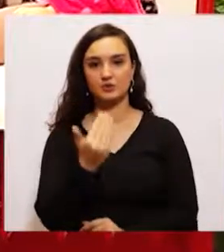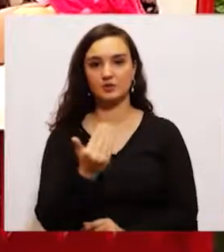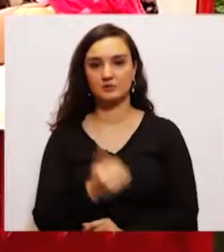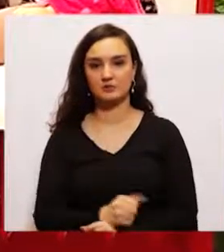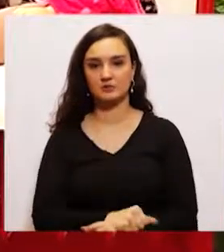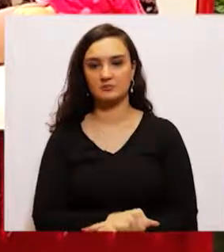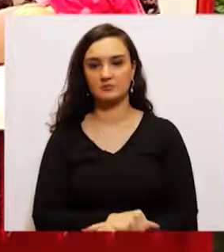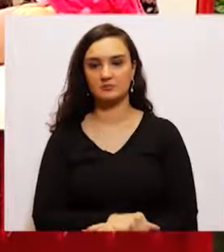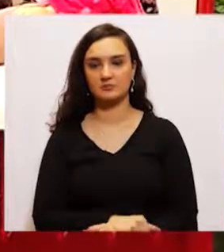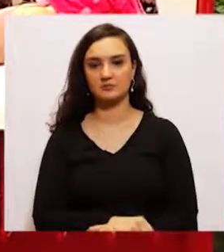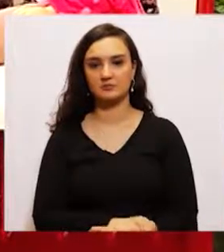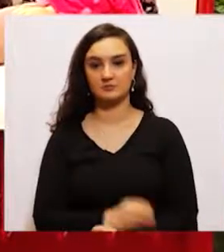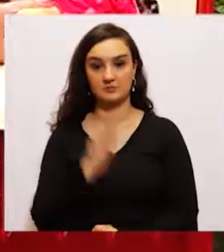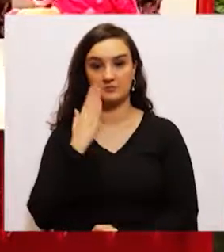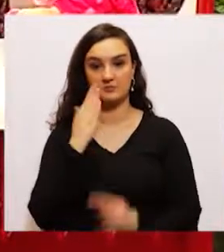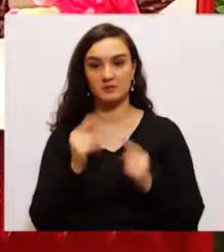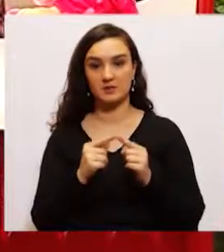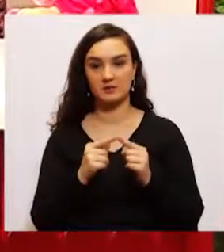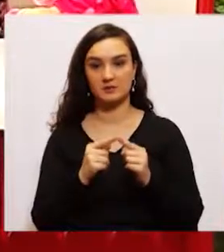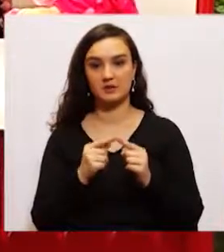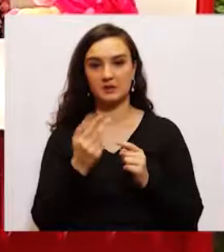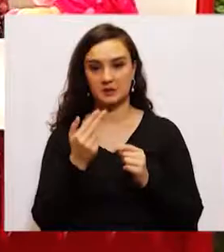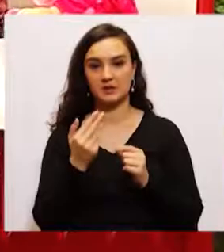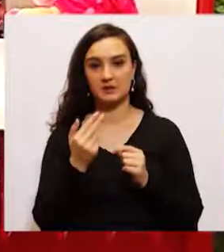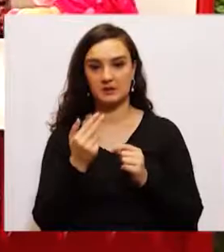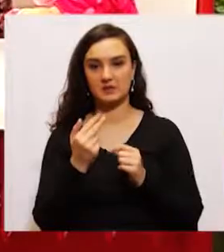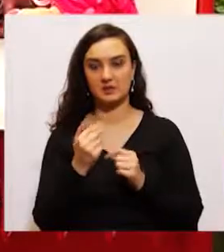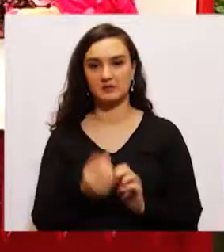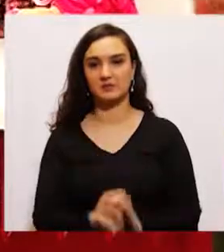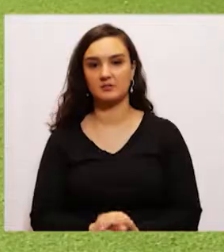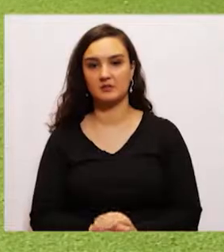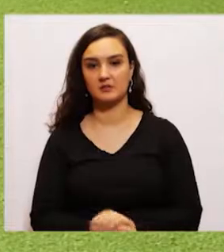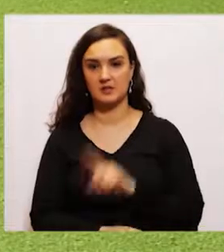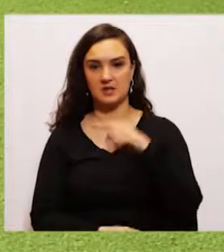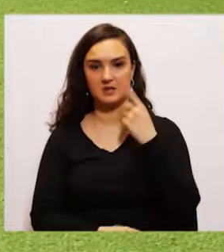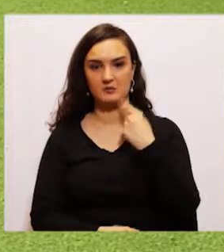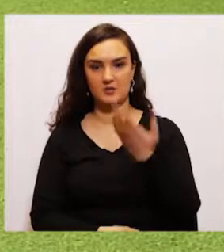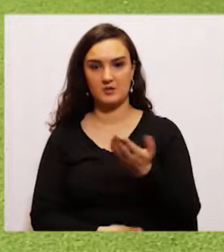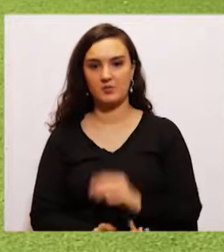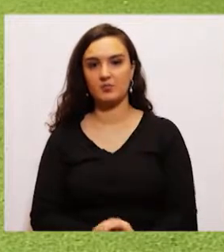ჩვენცავს? მართლა? კიდე რა? ოი, რას ლაპარაკო?